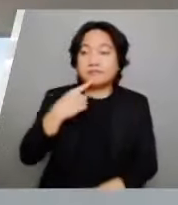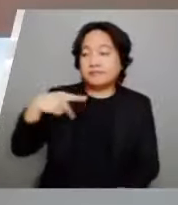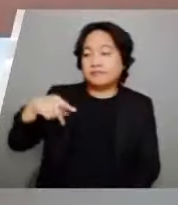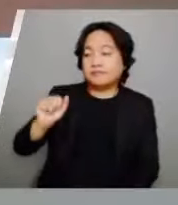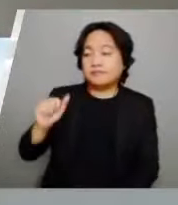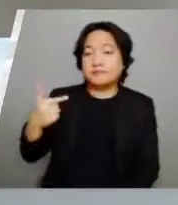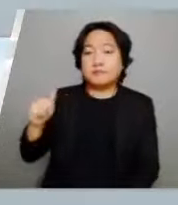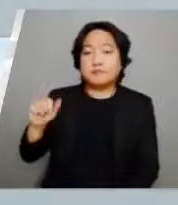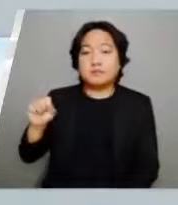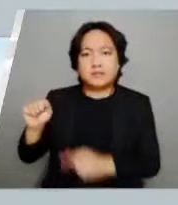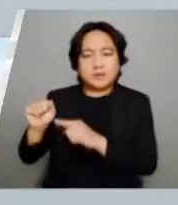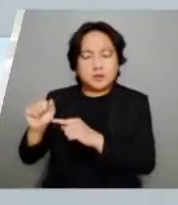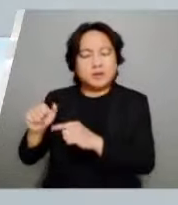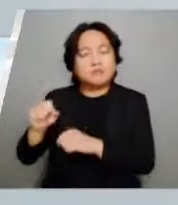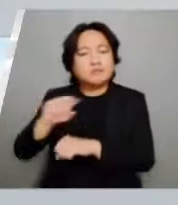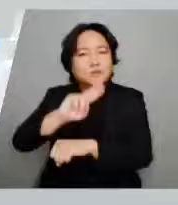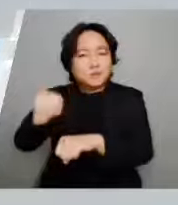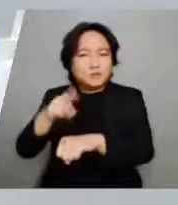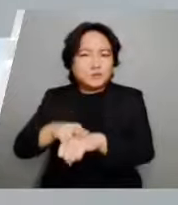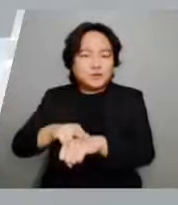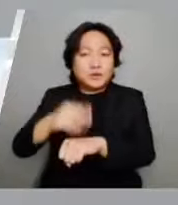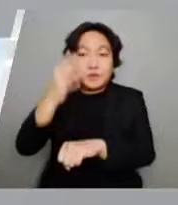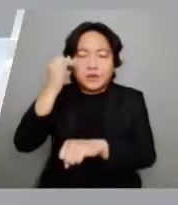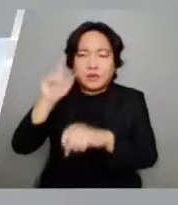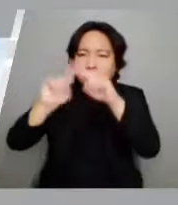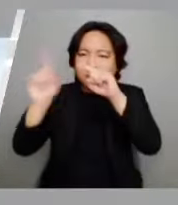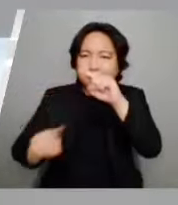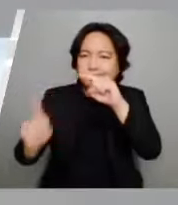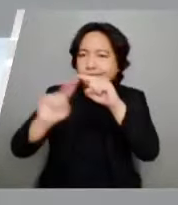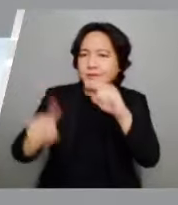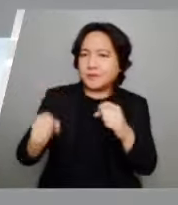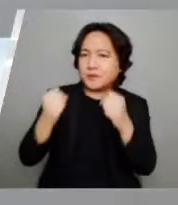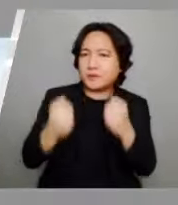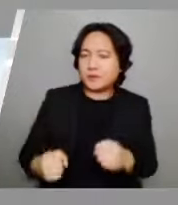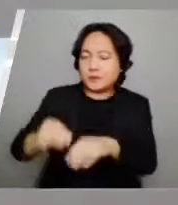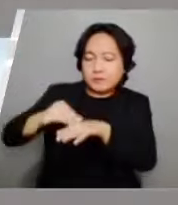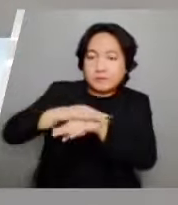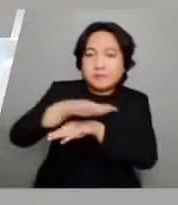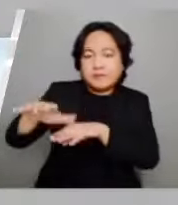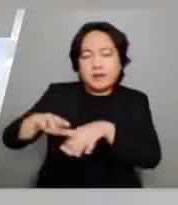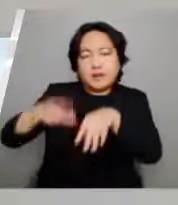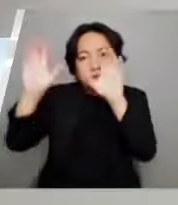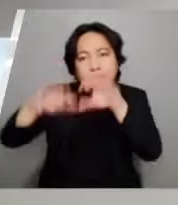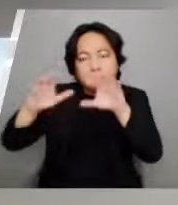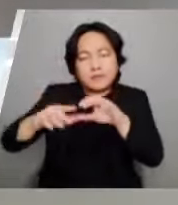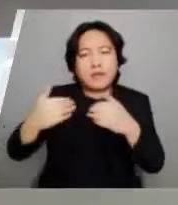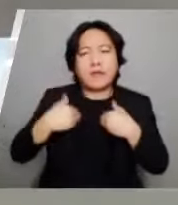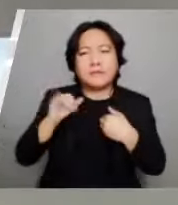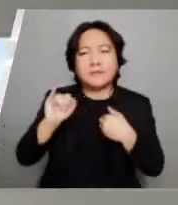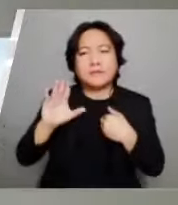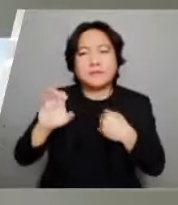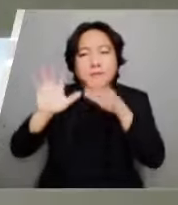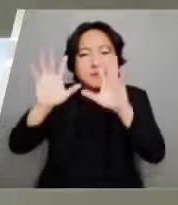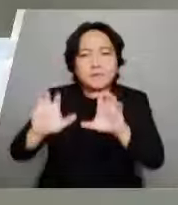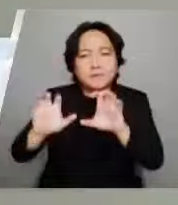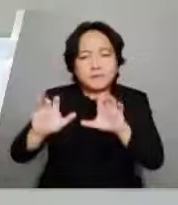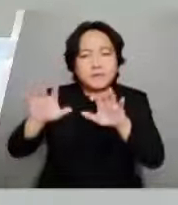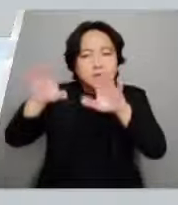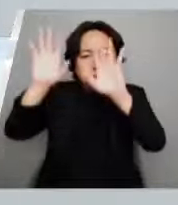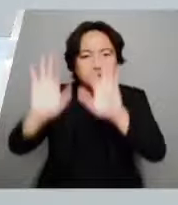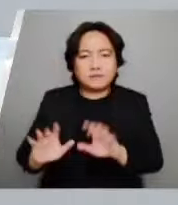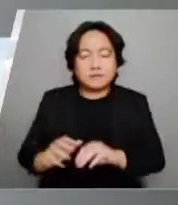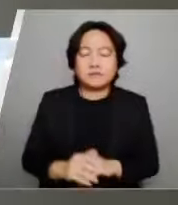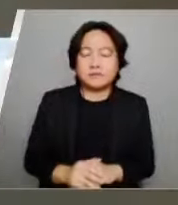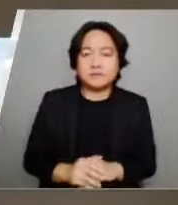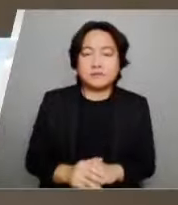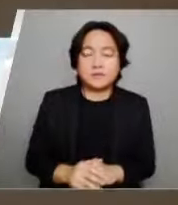sa mga buwang malalakas ang thunderstorms. Base sa datos ng Metro Weather, umaga bukas may paunti-unti ng ulan sa ilang bahagi